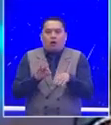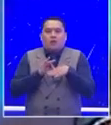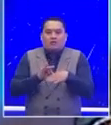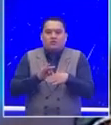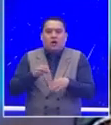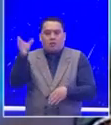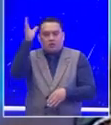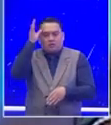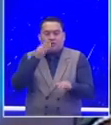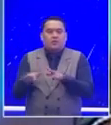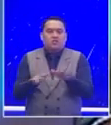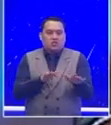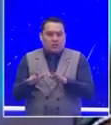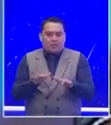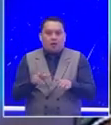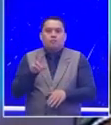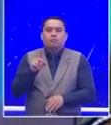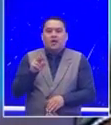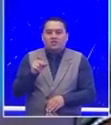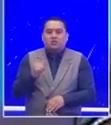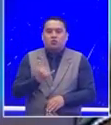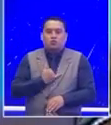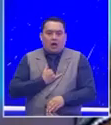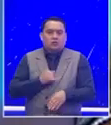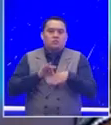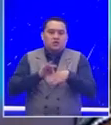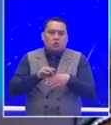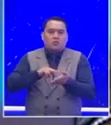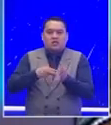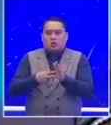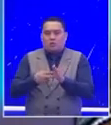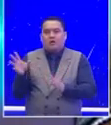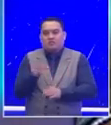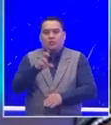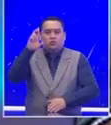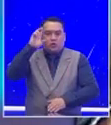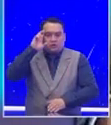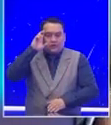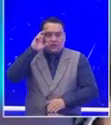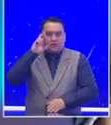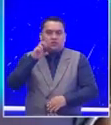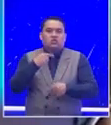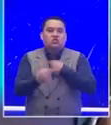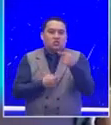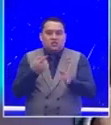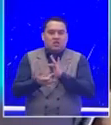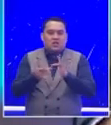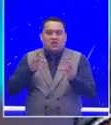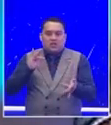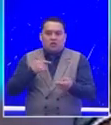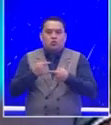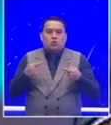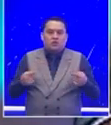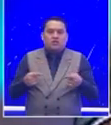нас образовательный процесс. И в пятницу мы планируем провести также по всей стране через интернет-связь, через